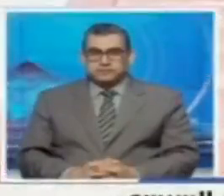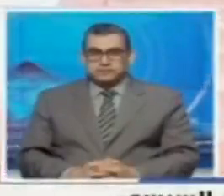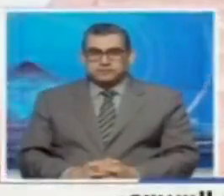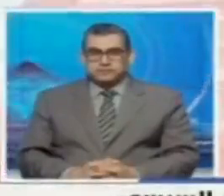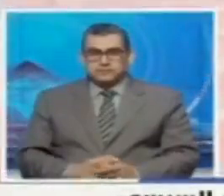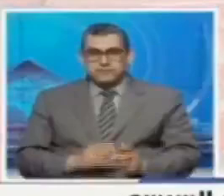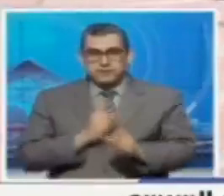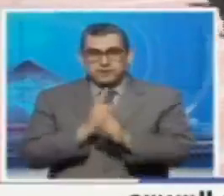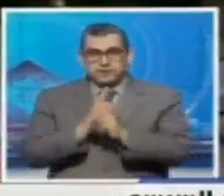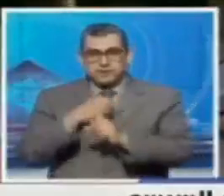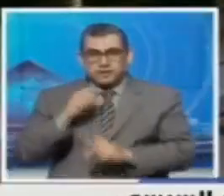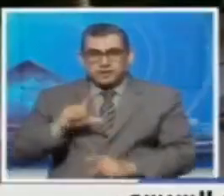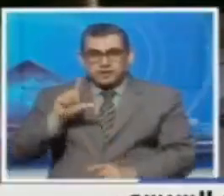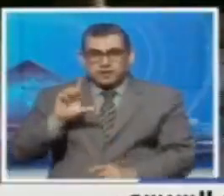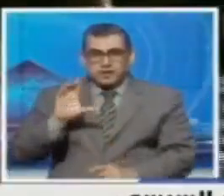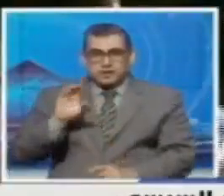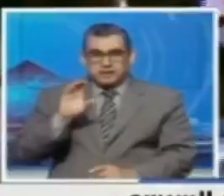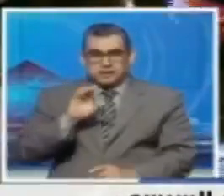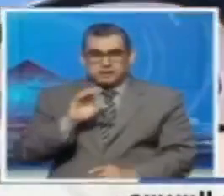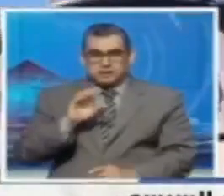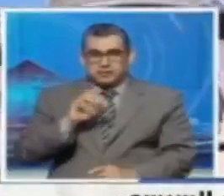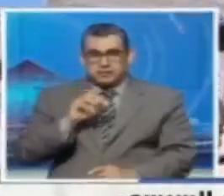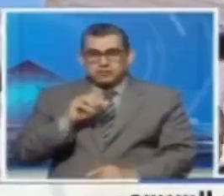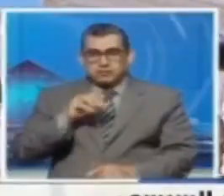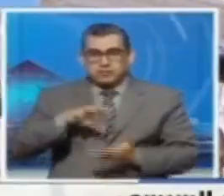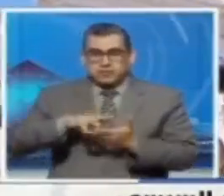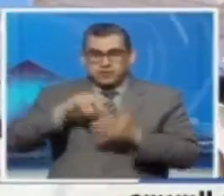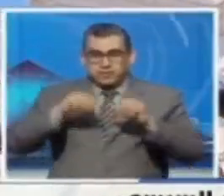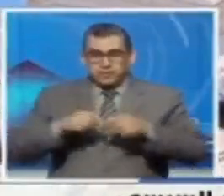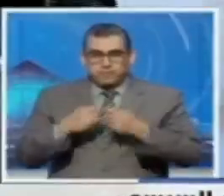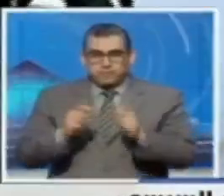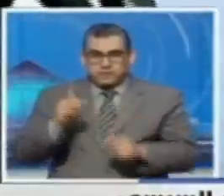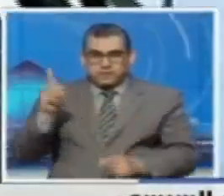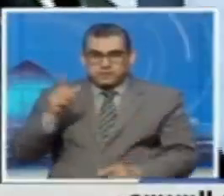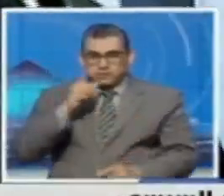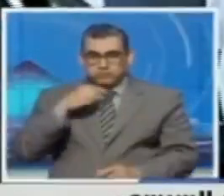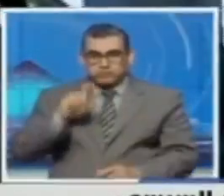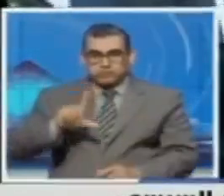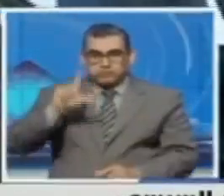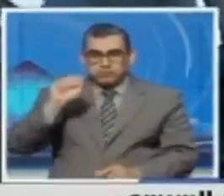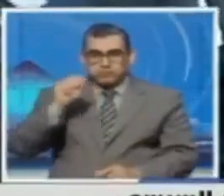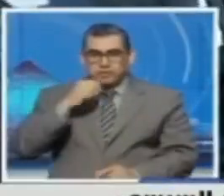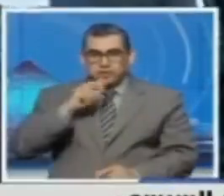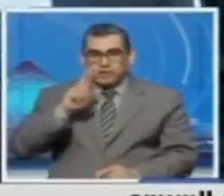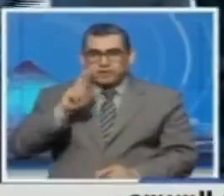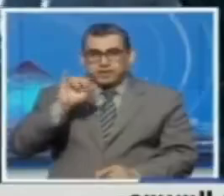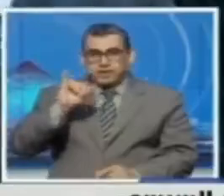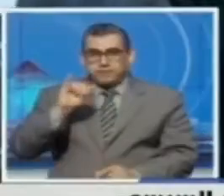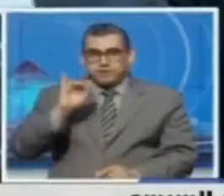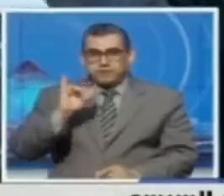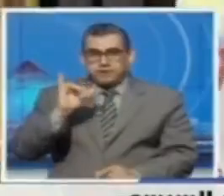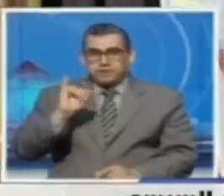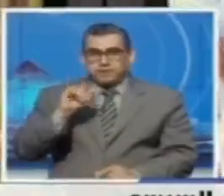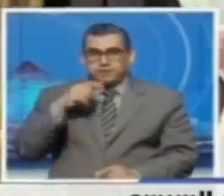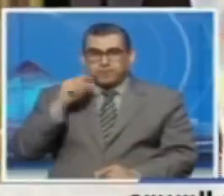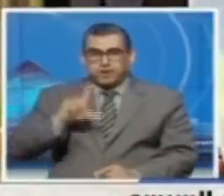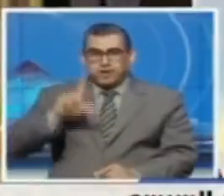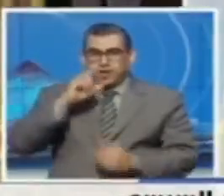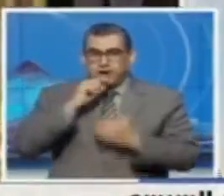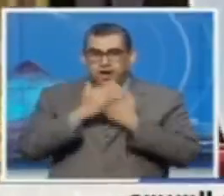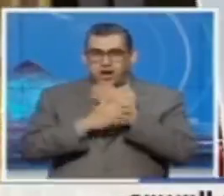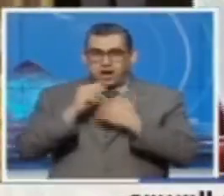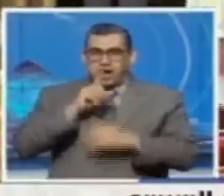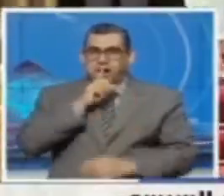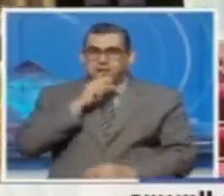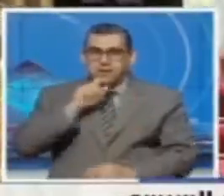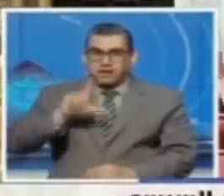استقبل السيد الرئيس عبد الفتاح السيسي بقصر الاتحادية سمو الأمير تميم بن حمد آل ثاني أمير دولة قطر،